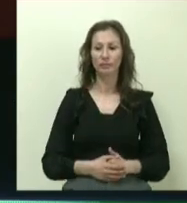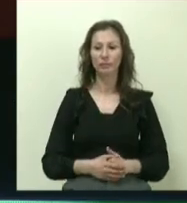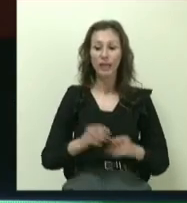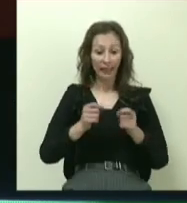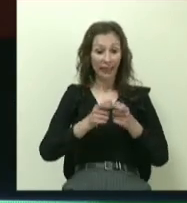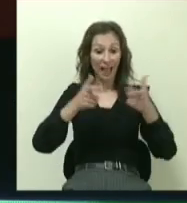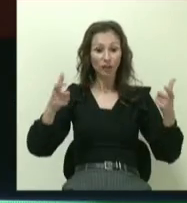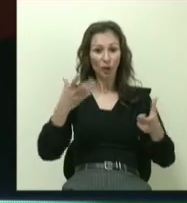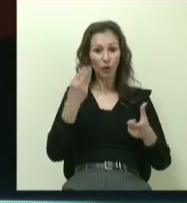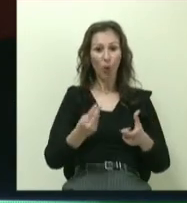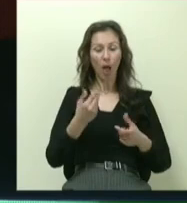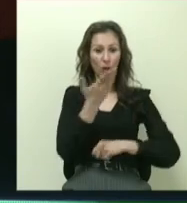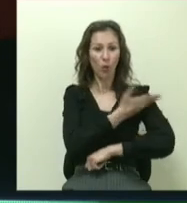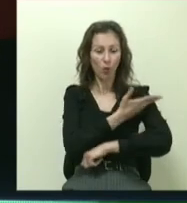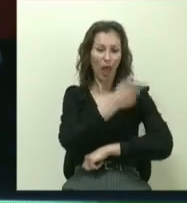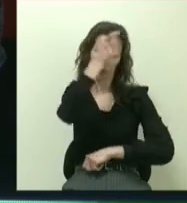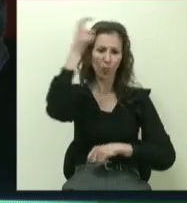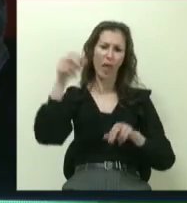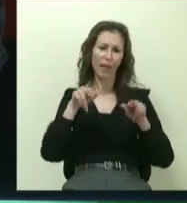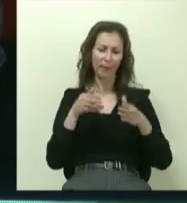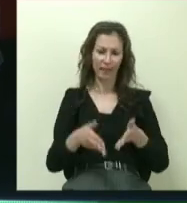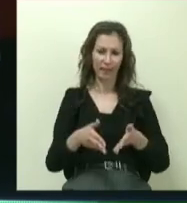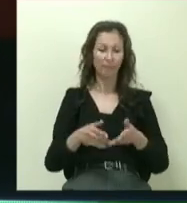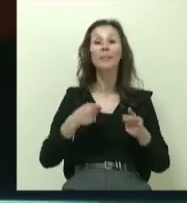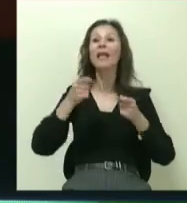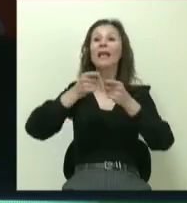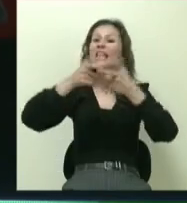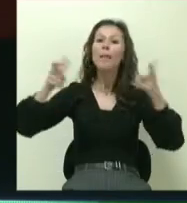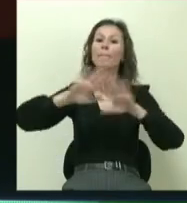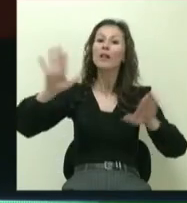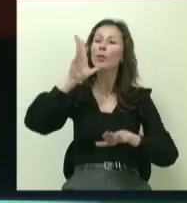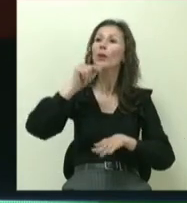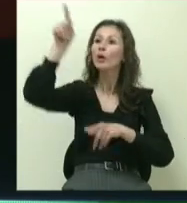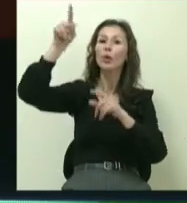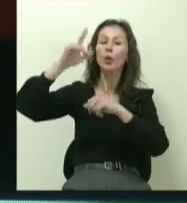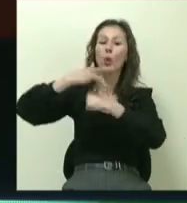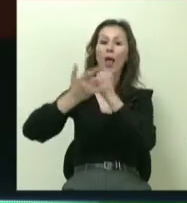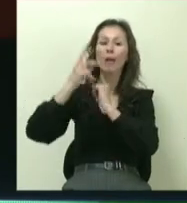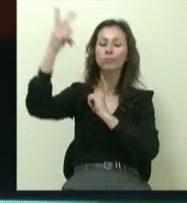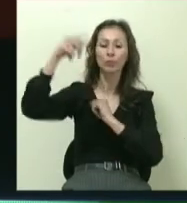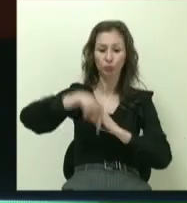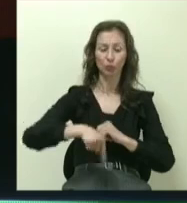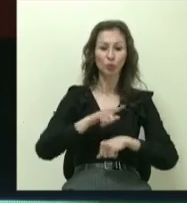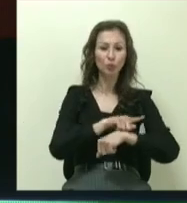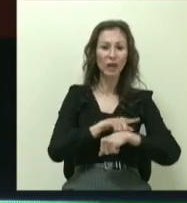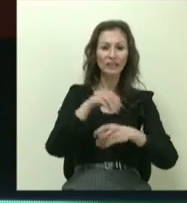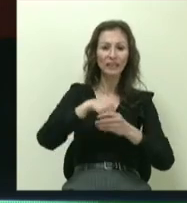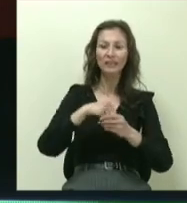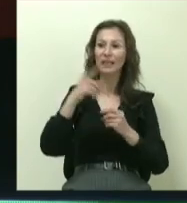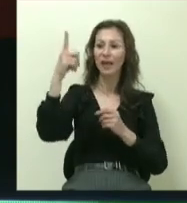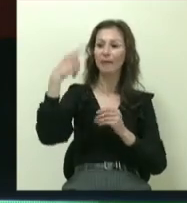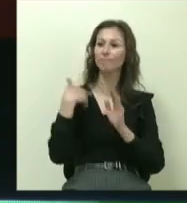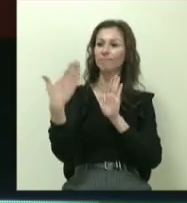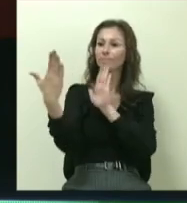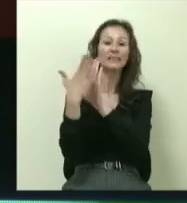Gelişmekte olan ülkelerin Türkiye gibi gelişmiş ülkelere bu küreselleşme sürecinde yakınsaması